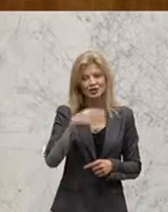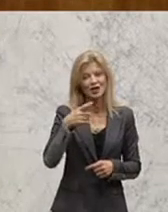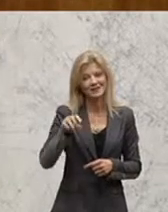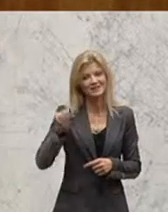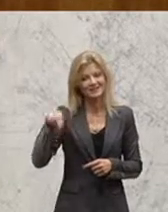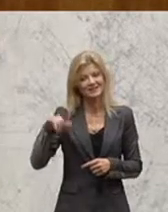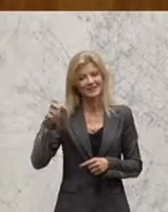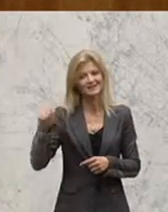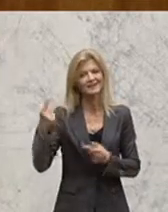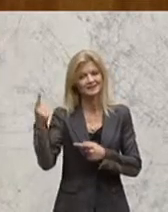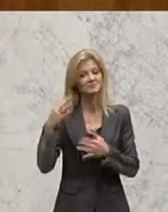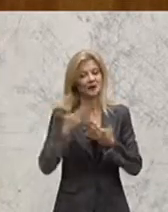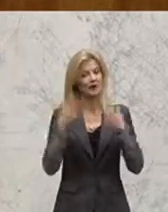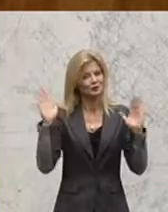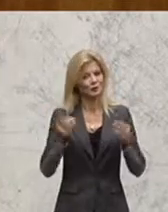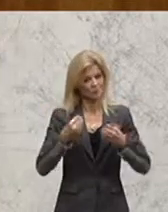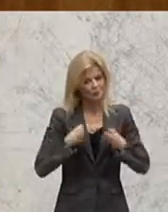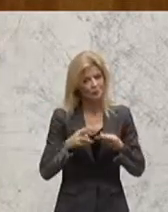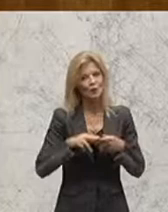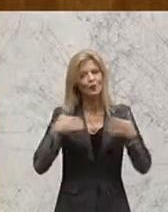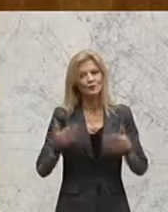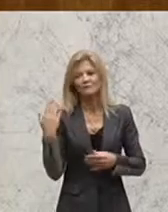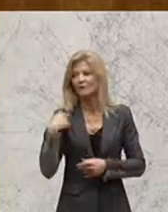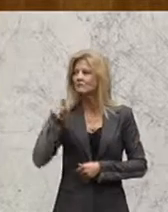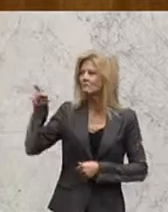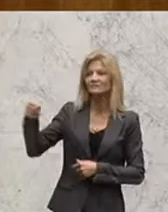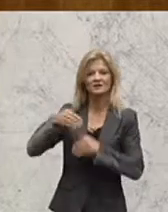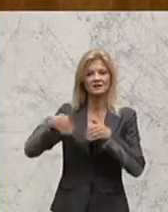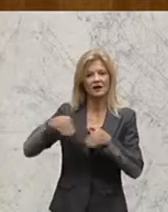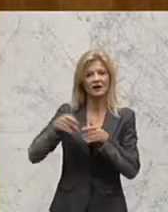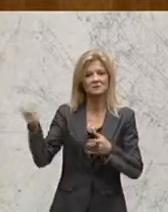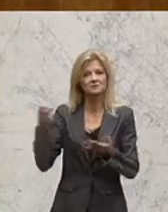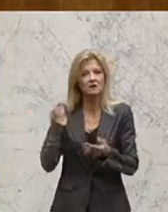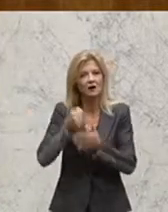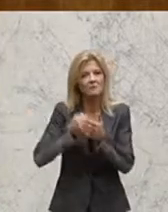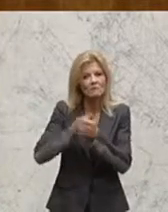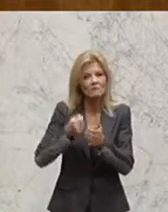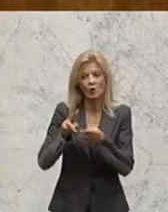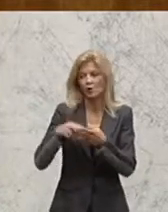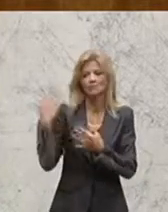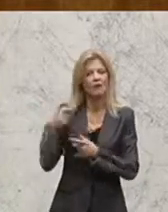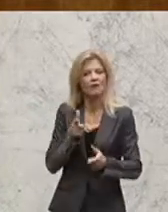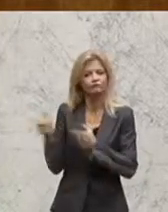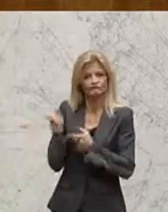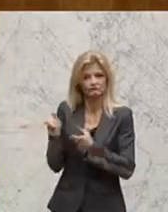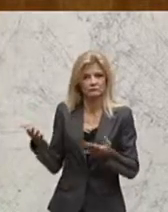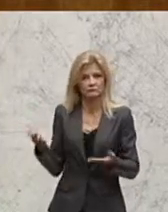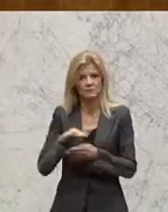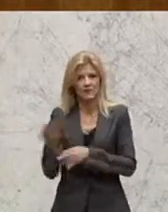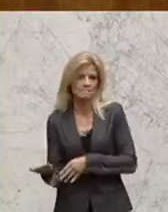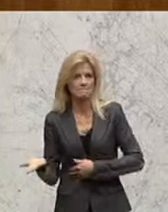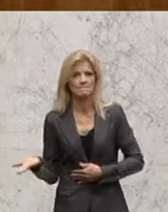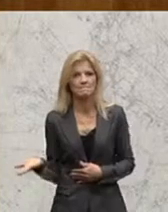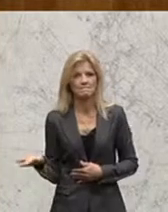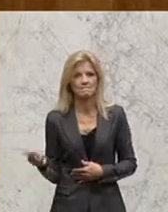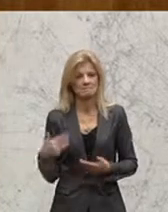Kämpfer an der georgischen Grenze zum Einsatz gekommen sind und dort erschossen wurden. Und da fragt man sich dann wirklich, was geht hier vor? Ja,